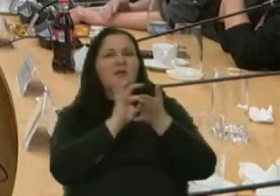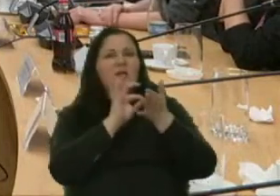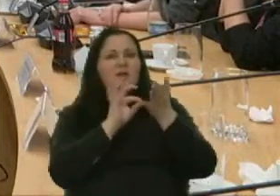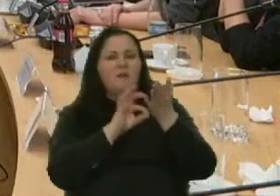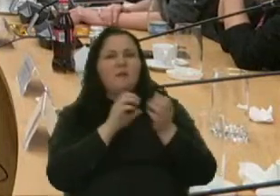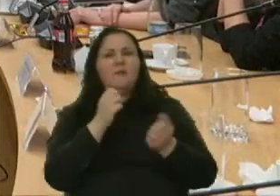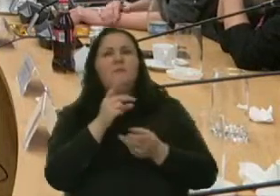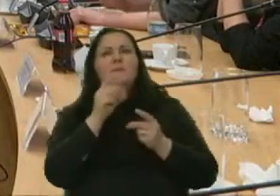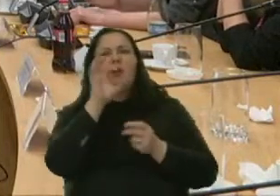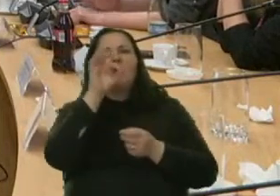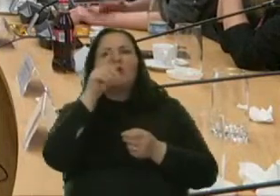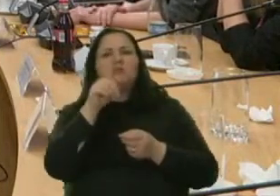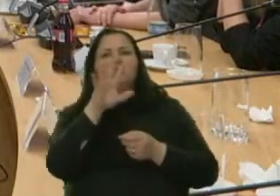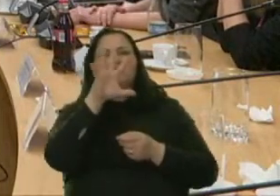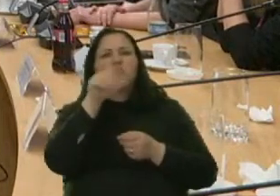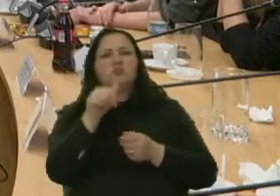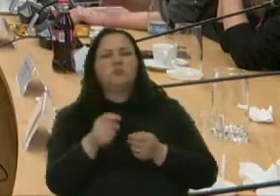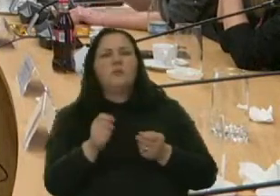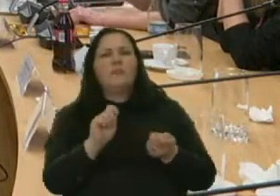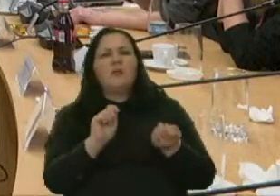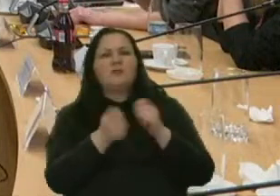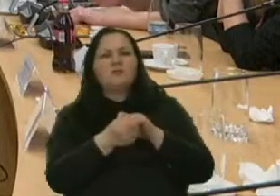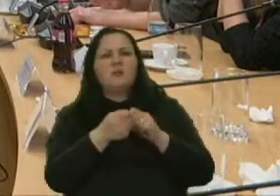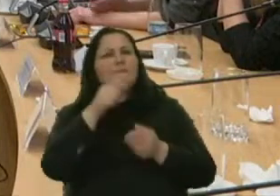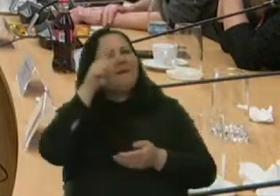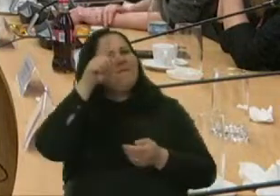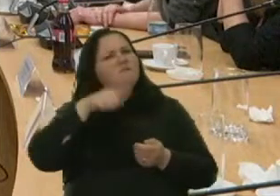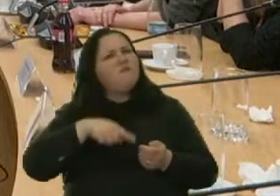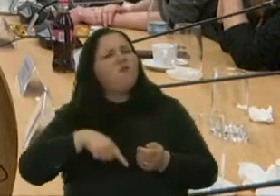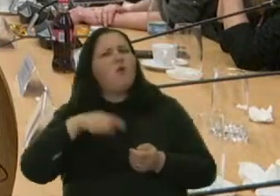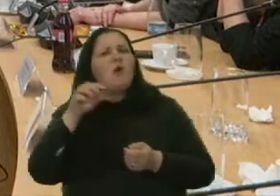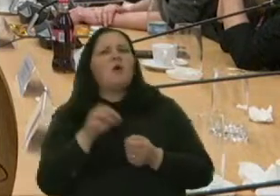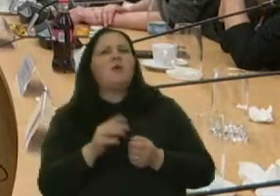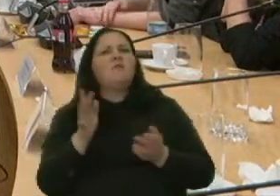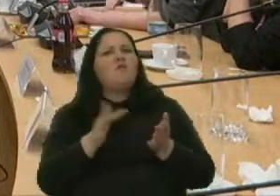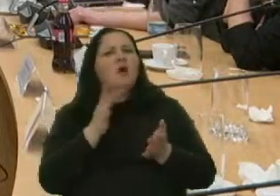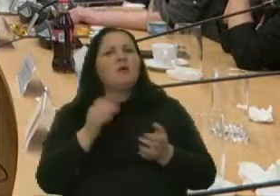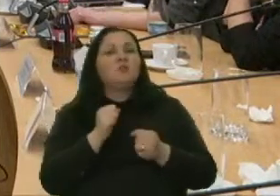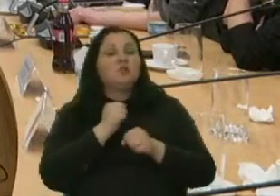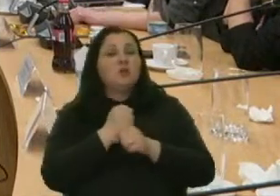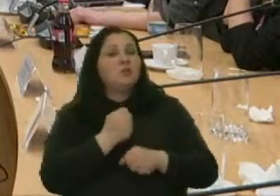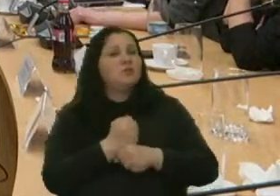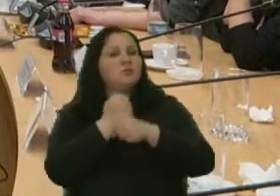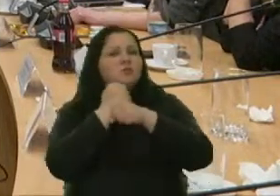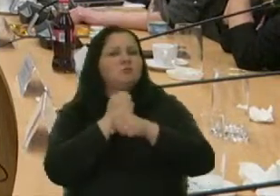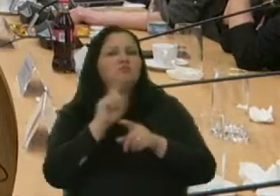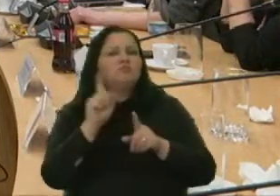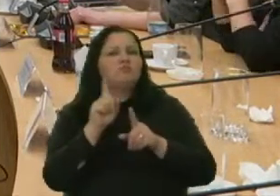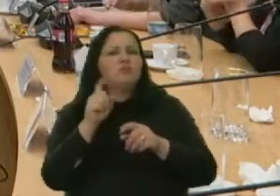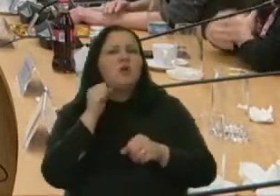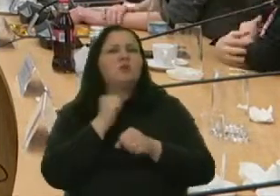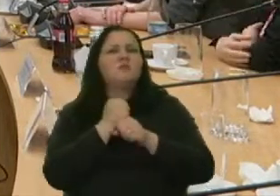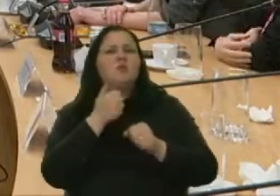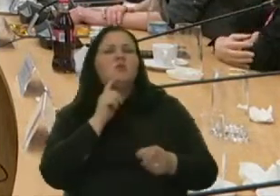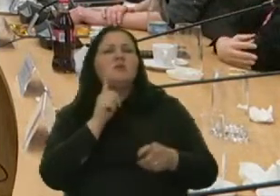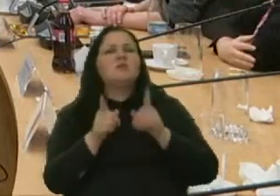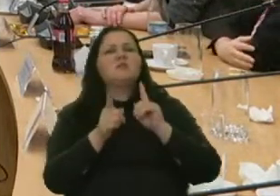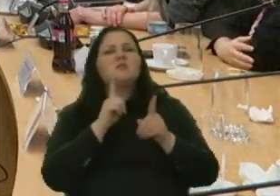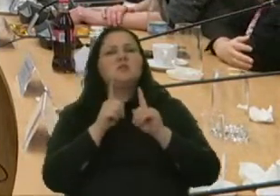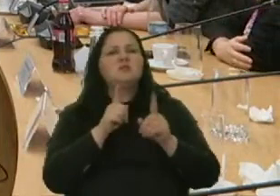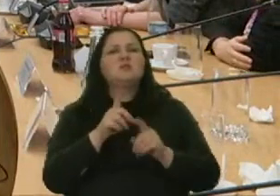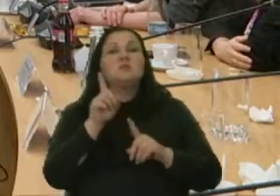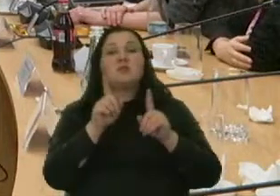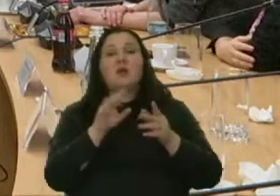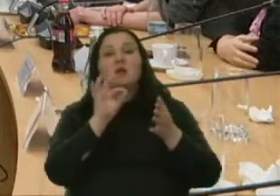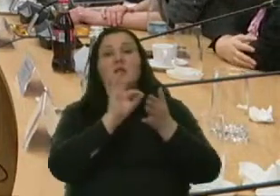OG 51 ați schimbat foaia și în loc să susțineți acest regulament ați propus o dezbatere cic în care să ne dăm cu părerea dacă